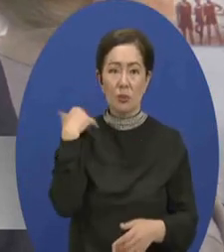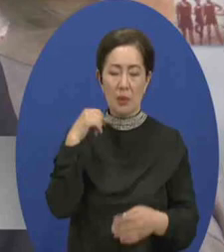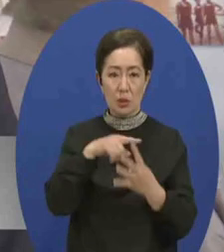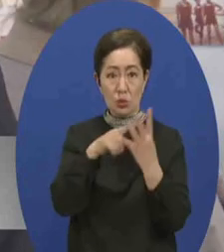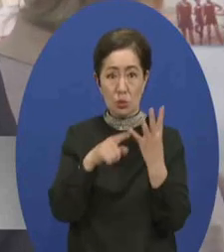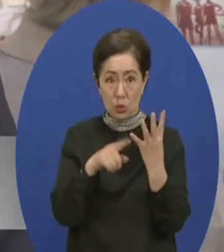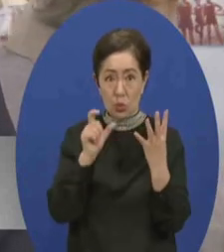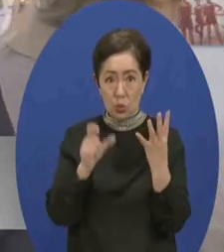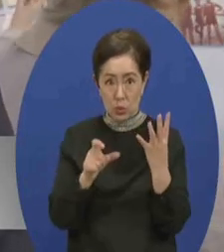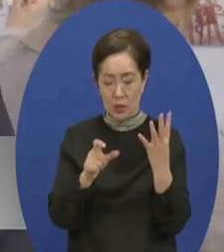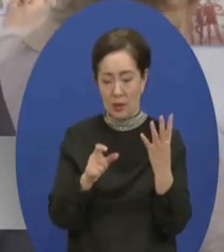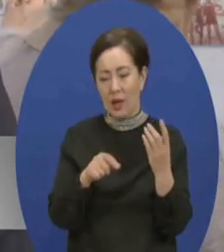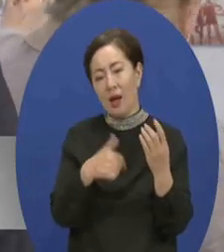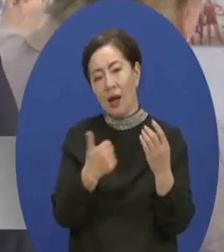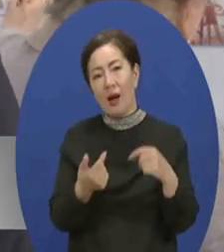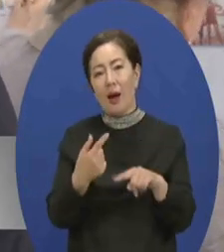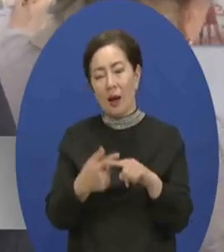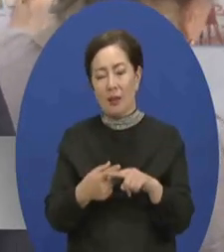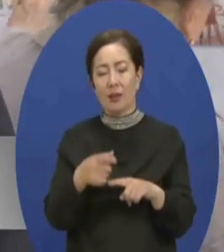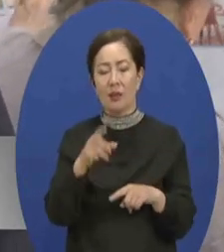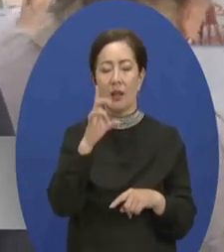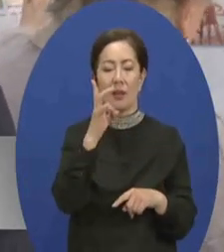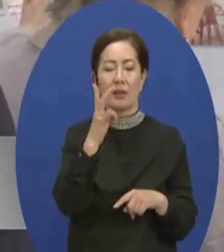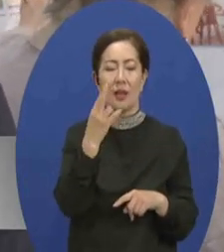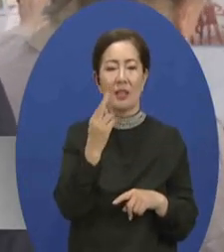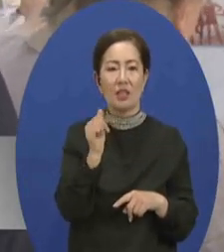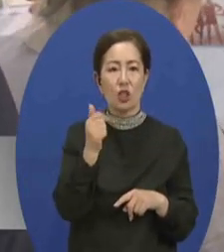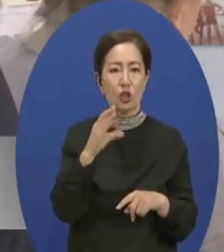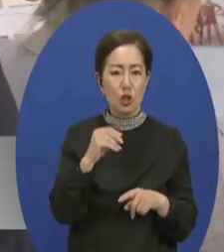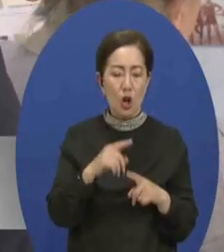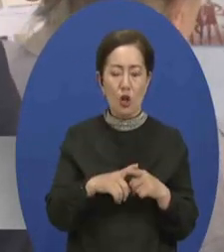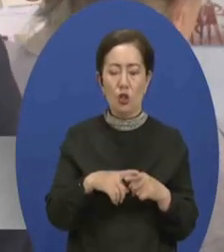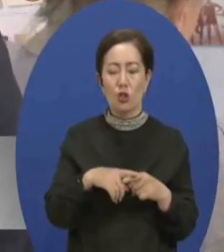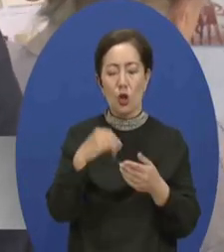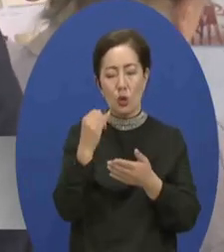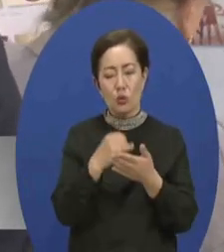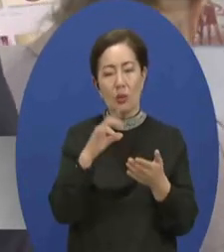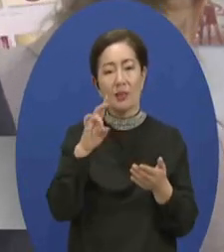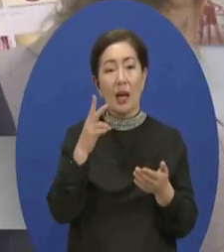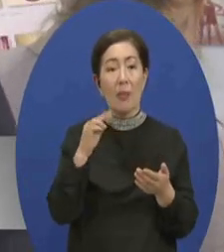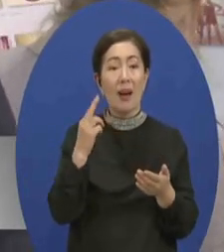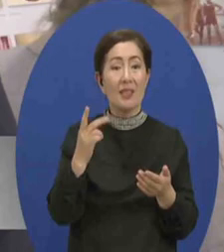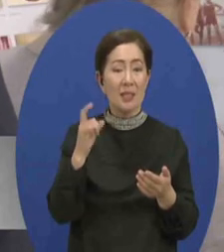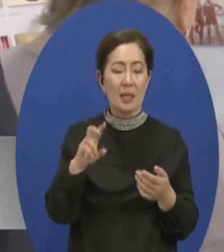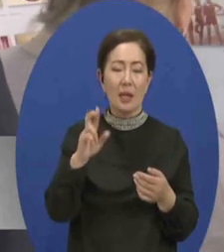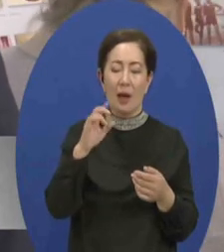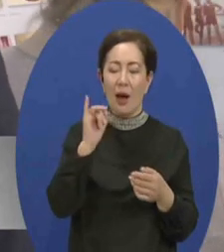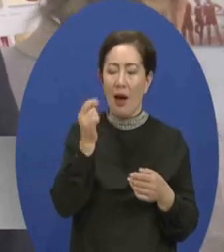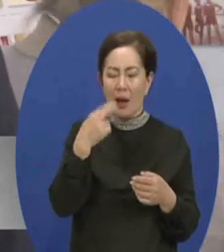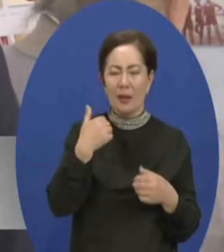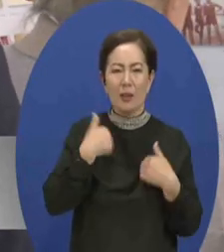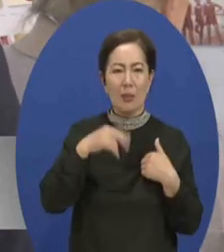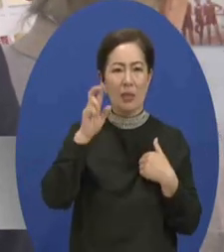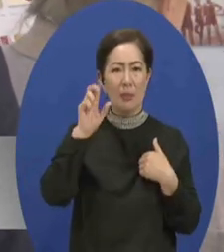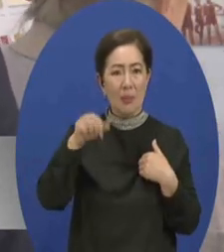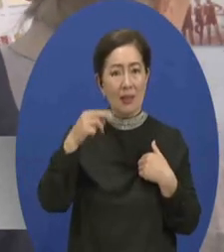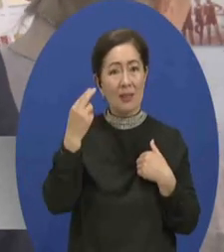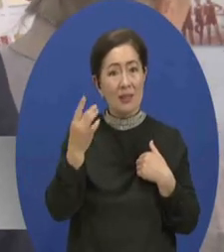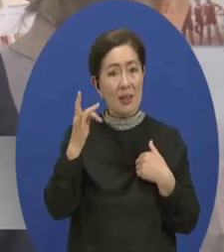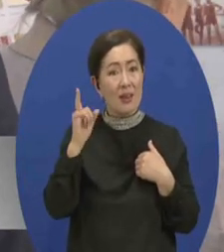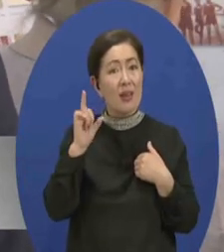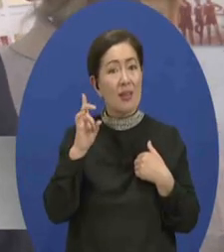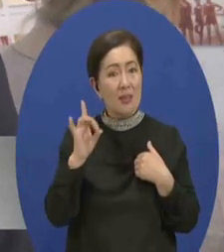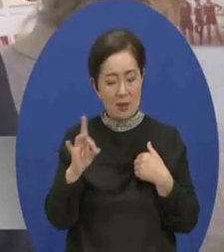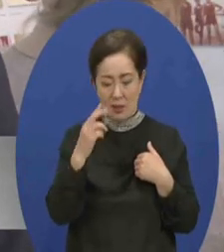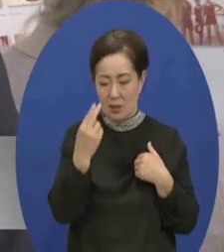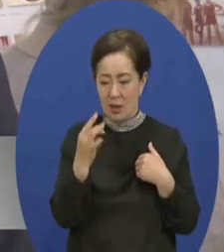дөрвөн сурагчаас гадна одоо их нацэг дөржөөс хаваалаа тий. Хоош намдаг, ардын дураас нам хайцгарын ардын багш батцуух гэдэг. Ерөөсөө салбар